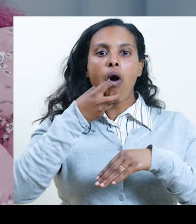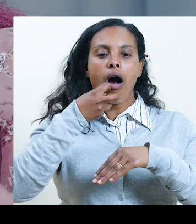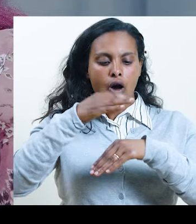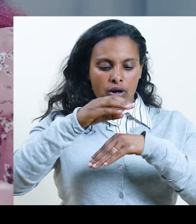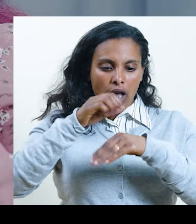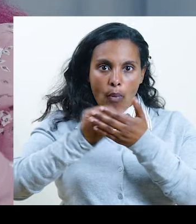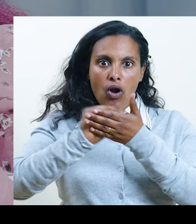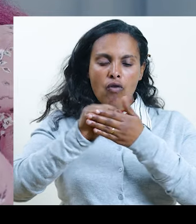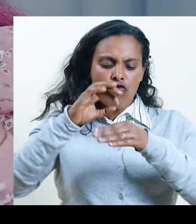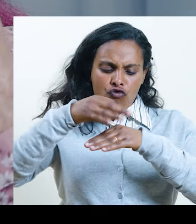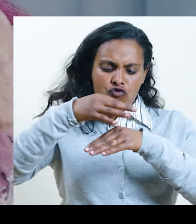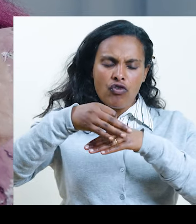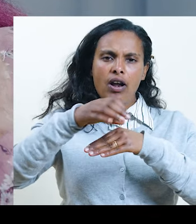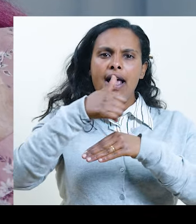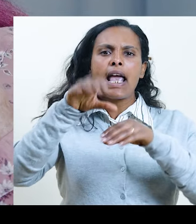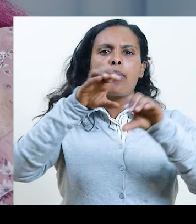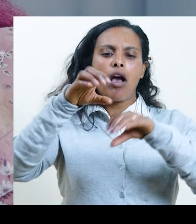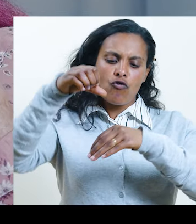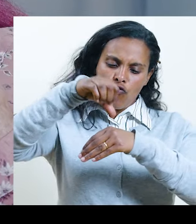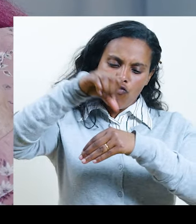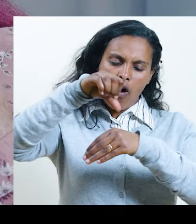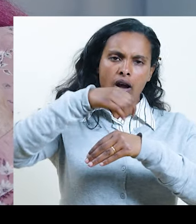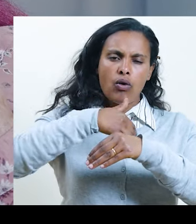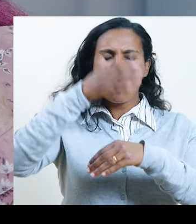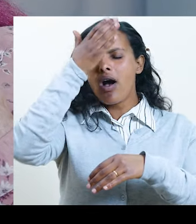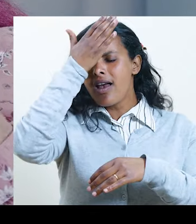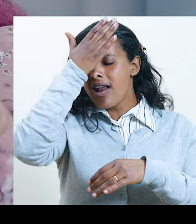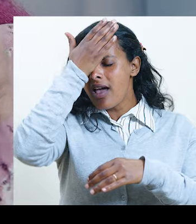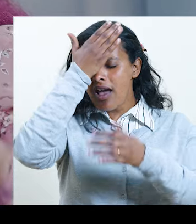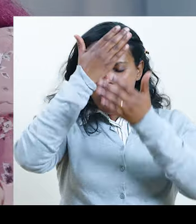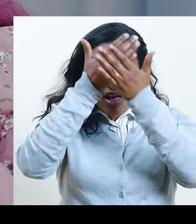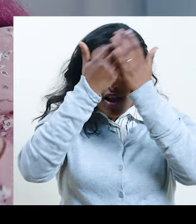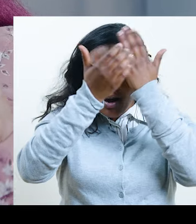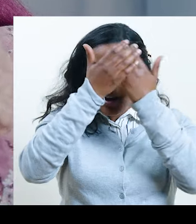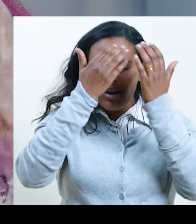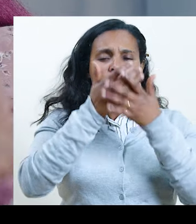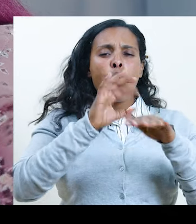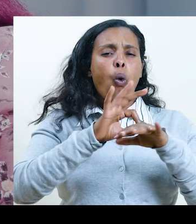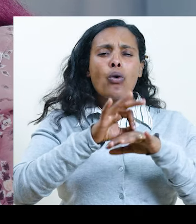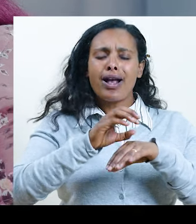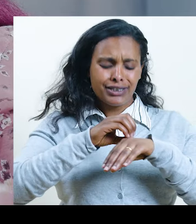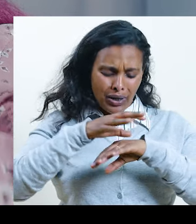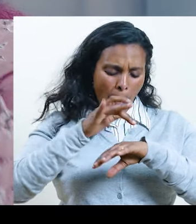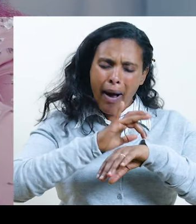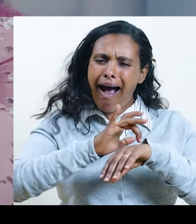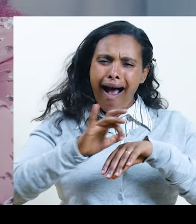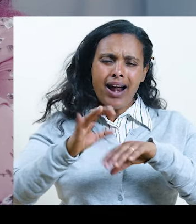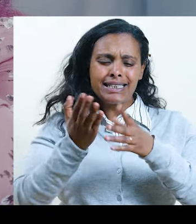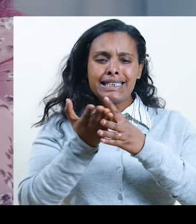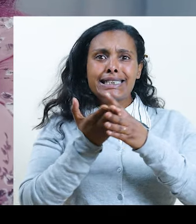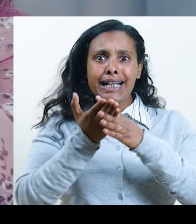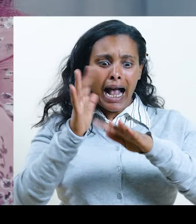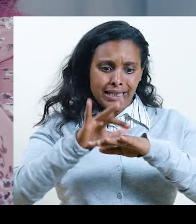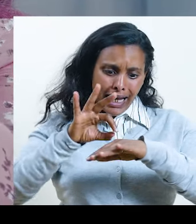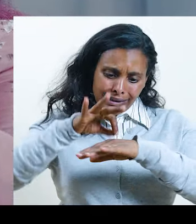ውሃ ከሳሙናው ከእንትን ውጪ የሚደረግልሽ ኬሚካል አለ። አስበሽዋል? በኬሚካል ተቃጥለሽ ቆዳሽ ተልጧል፣